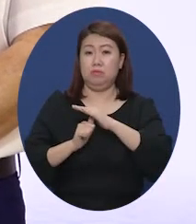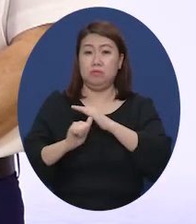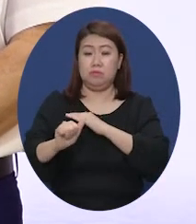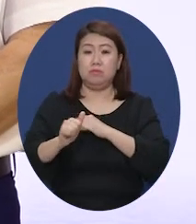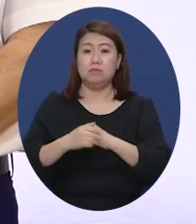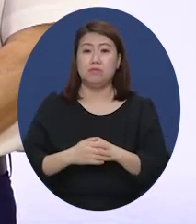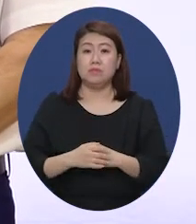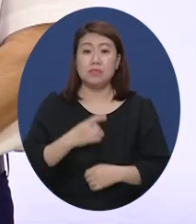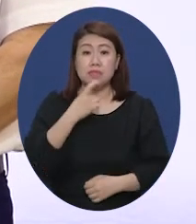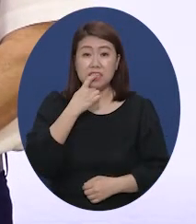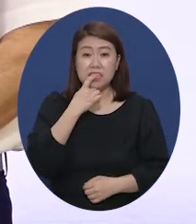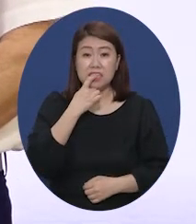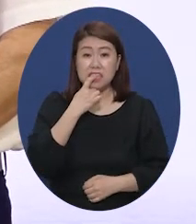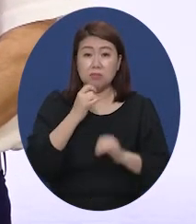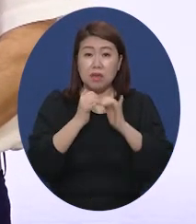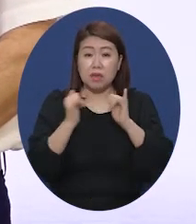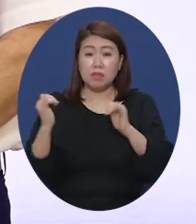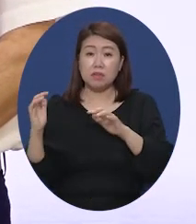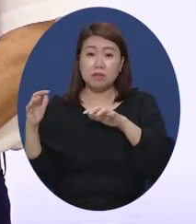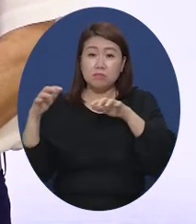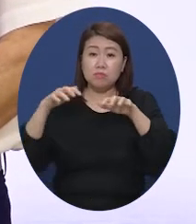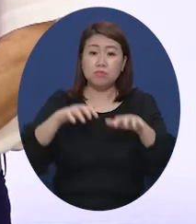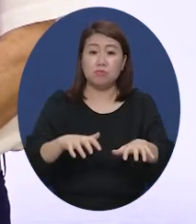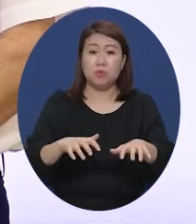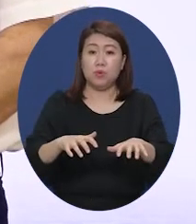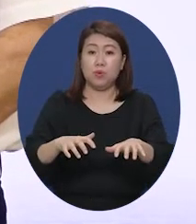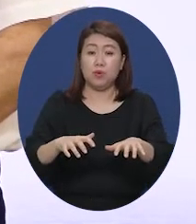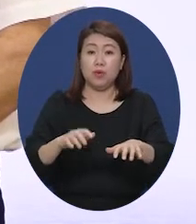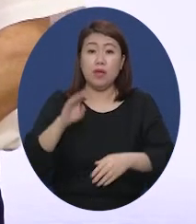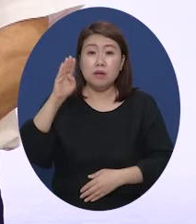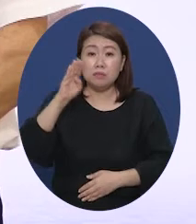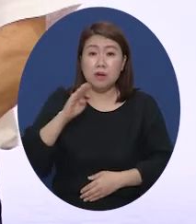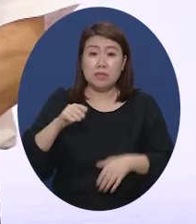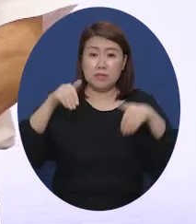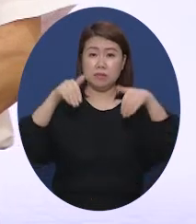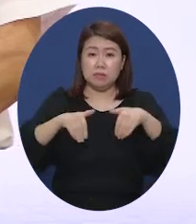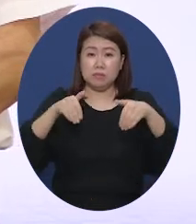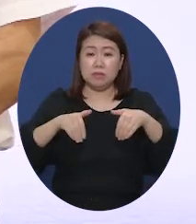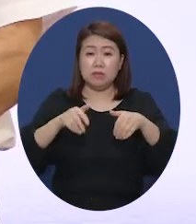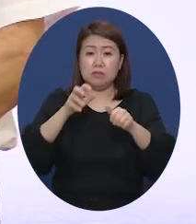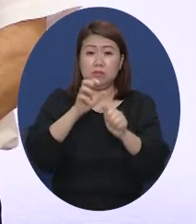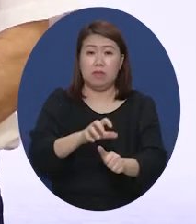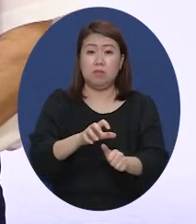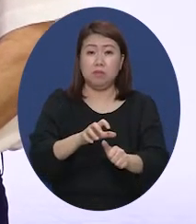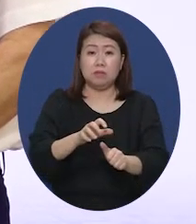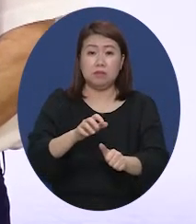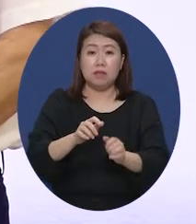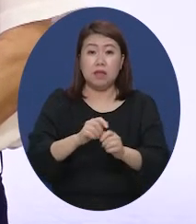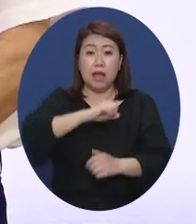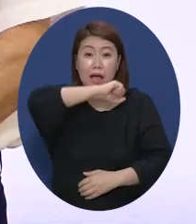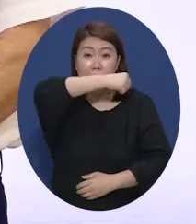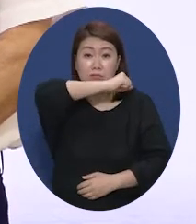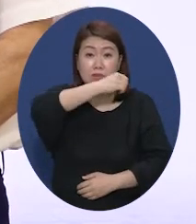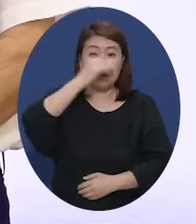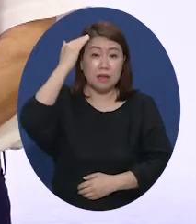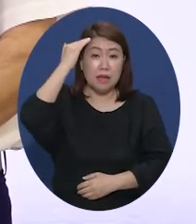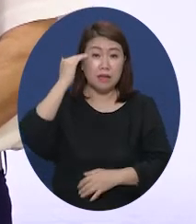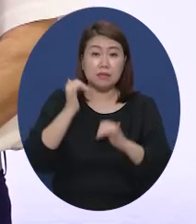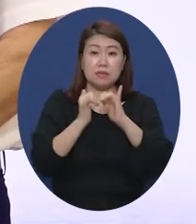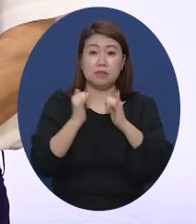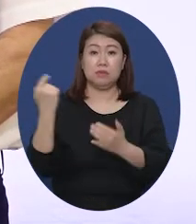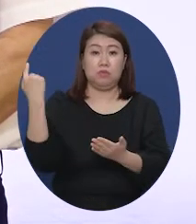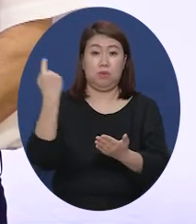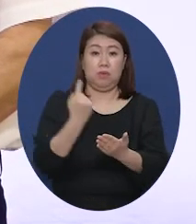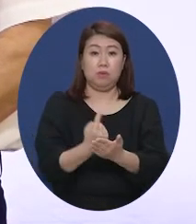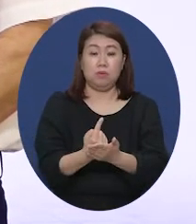들어오기 시작하고 그 다음에 백인들이 플랜테이션 농업으로 브라질을 이제 식민 지배하면서 아프리카 흑인도 들어오게 됐고